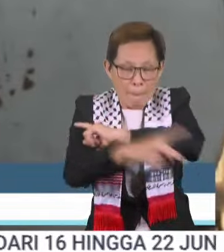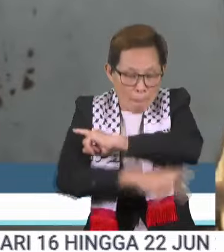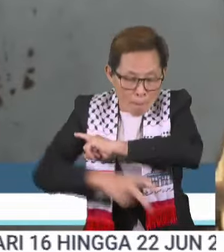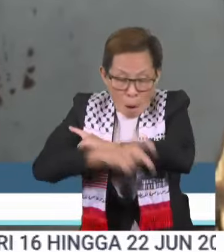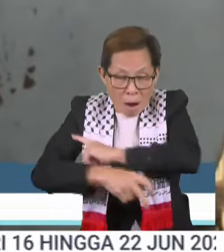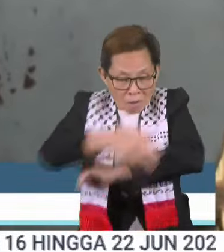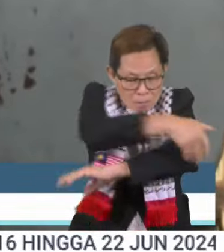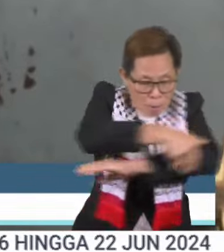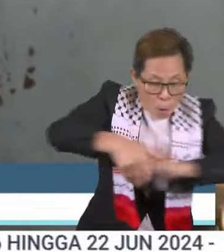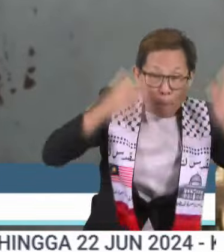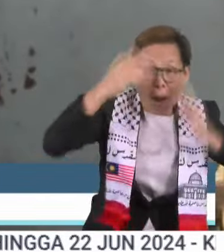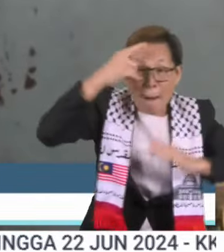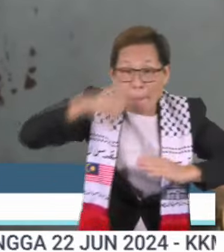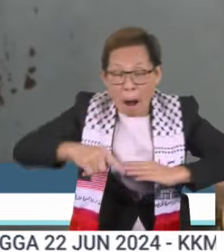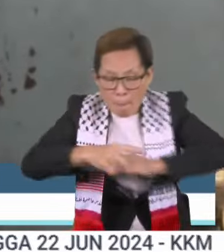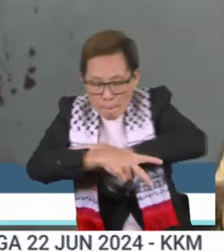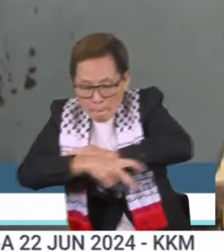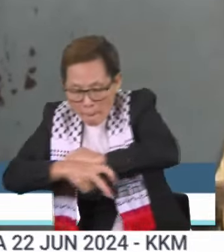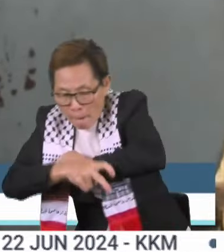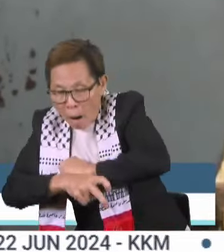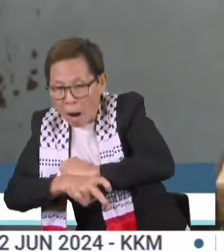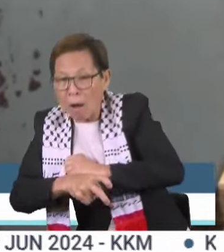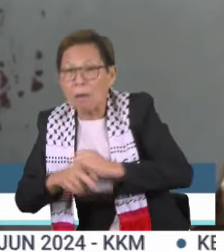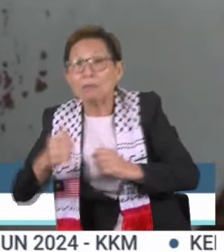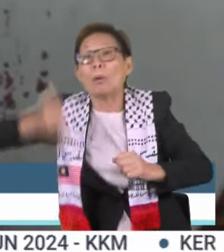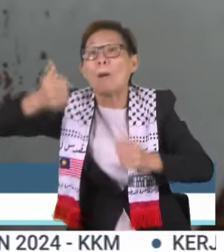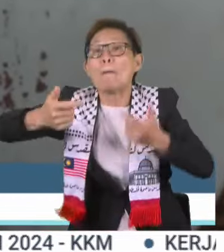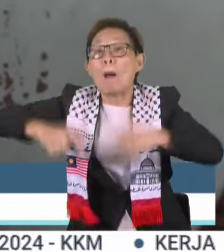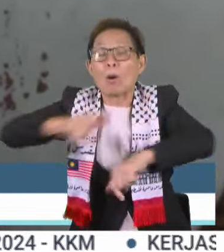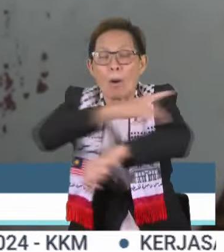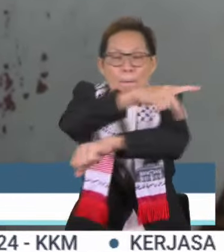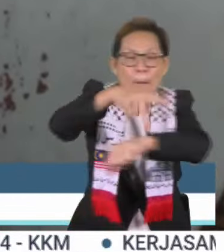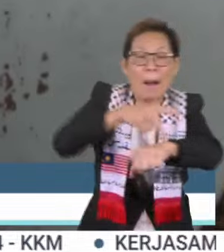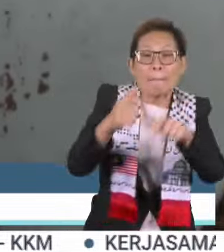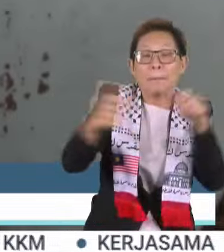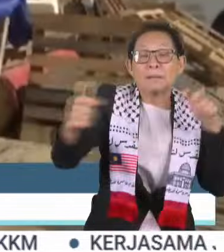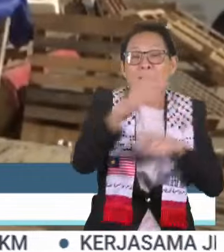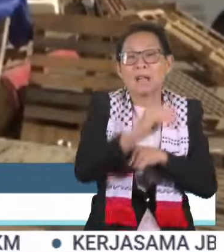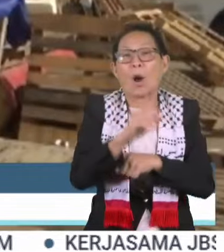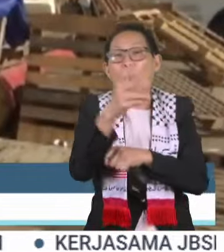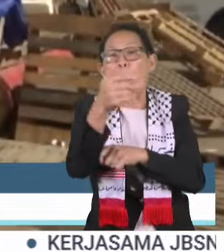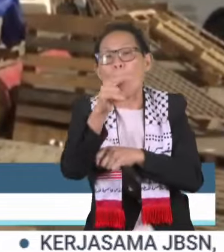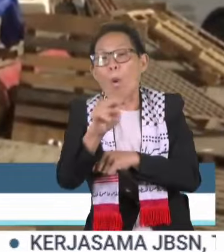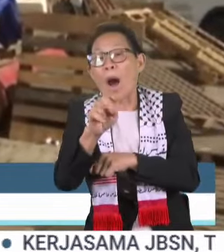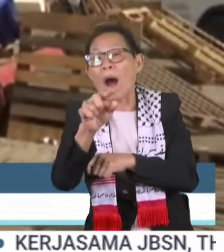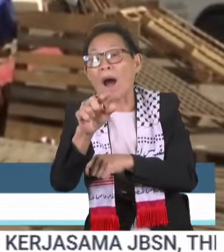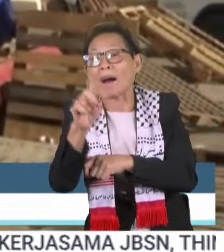sempadan Malaysia-Thailand, terutama di Padang Besar dan Wang Kelian dipatahkan.